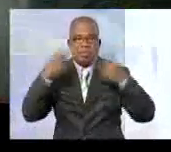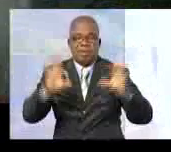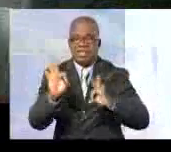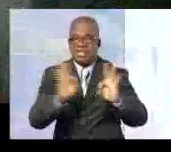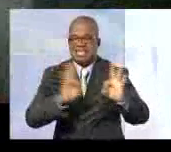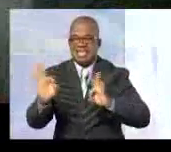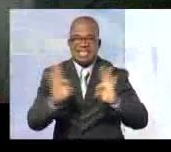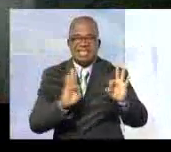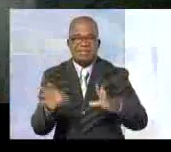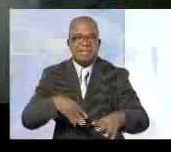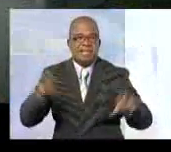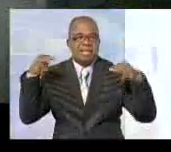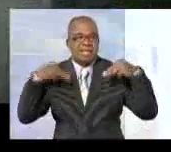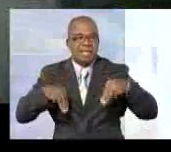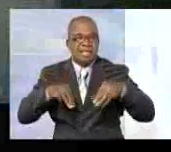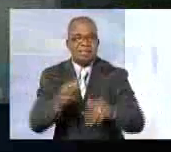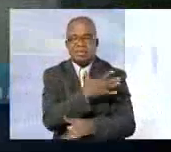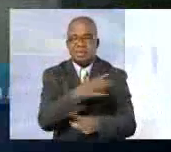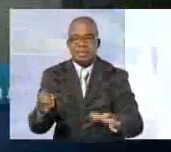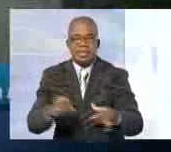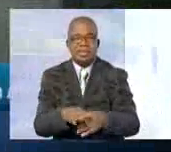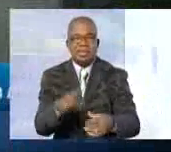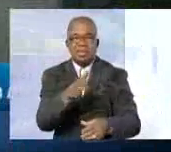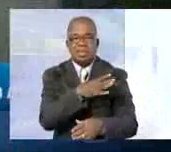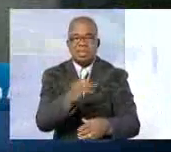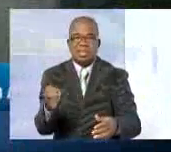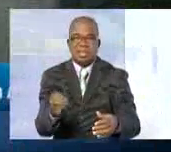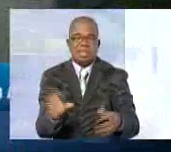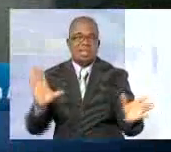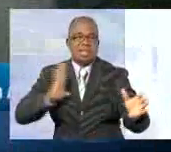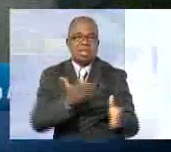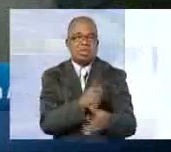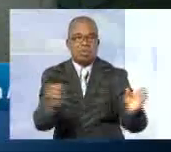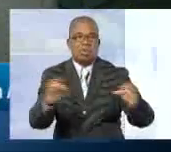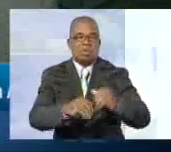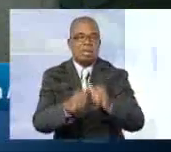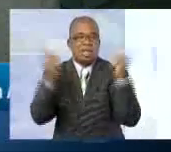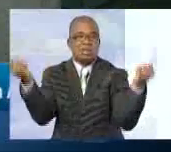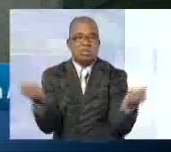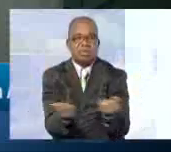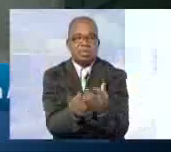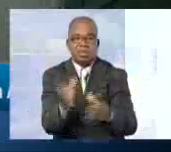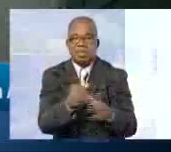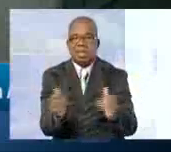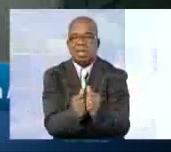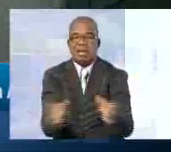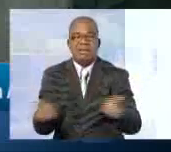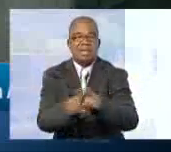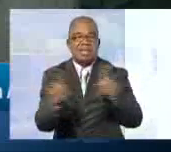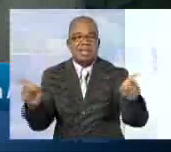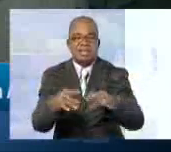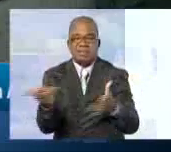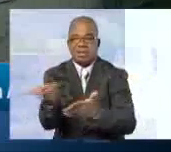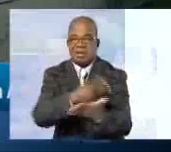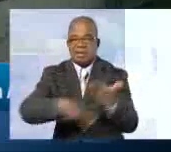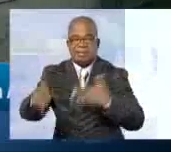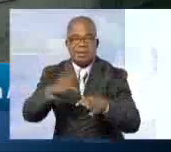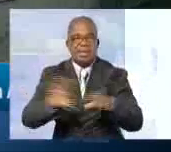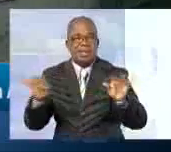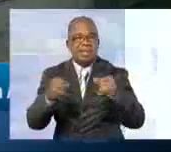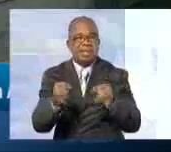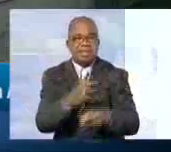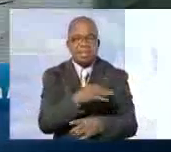expliqué la mission de l'OSMA en Afrique, ainsi que les différentes compétitions qui sont organisées. J'ai profité